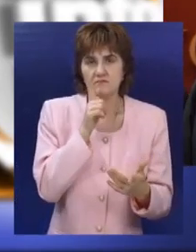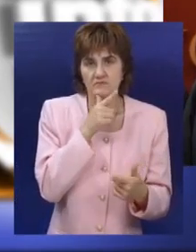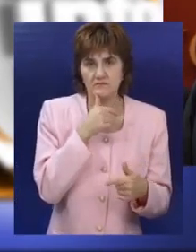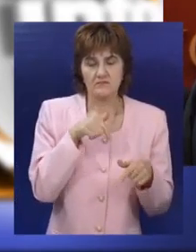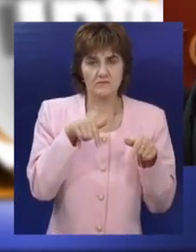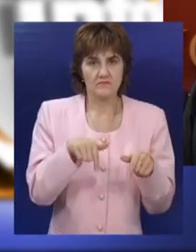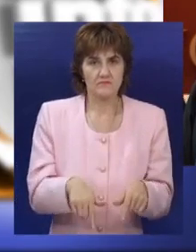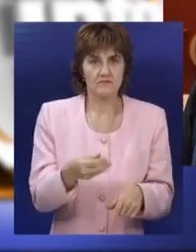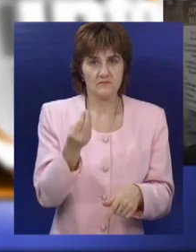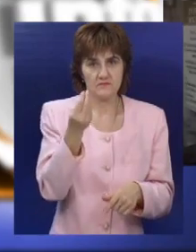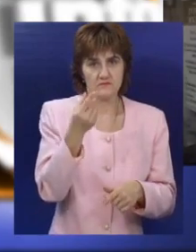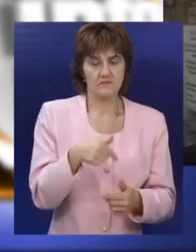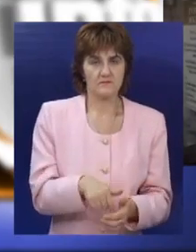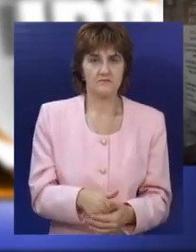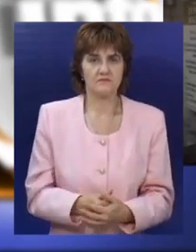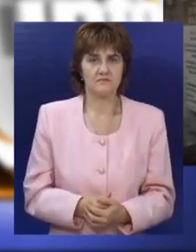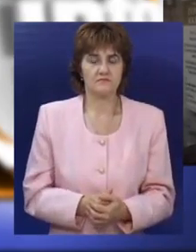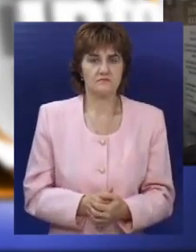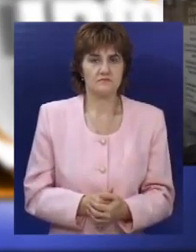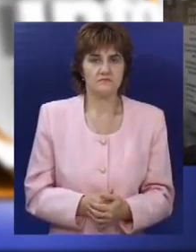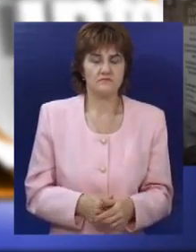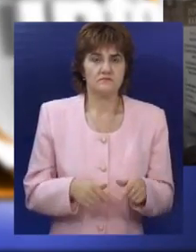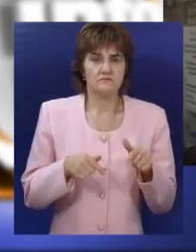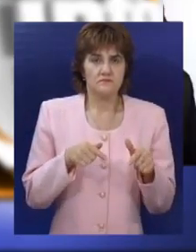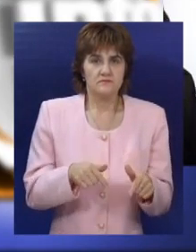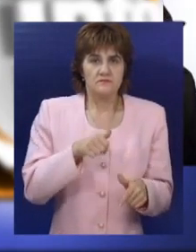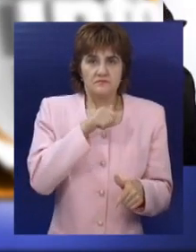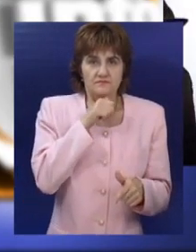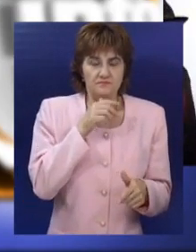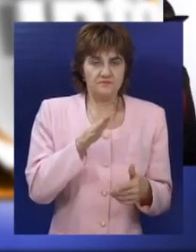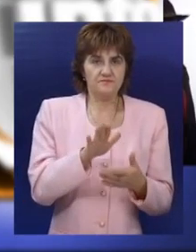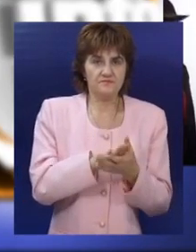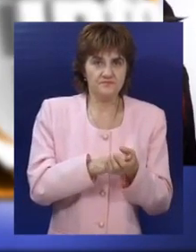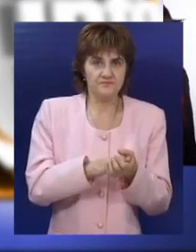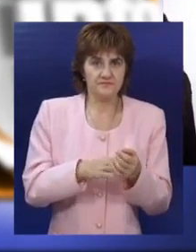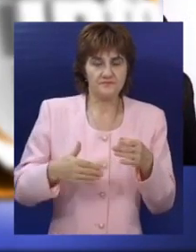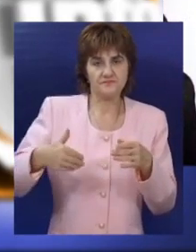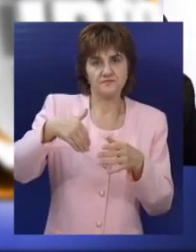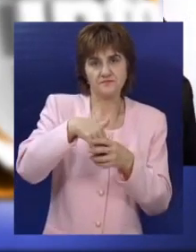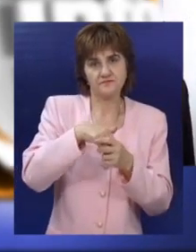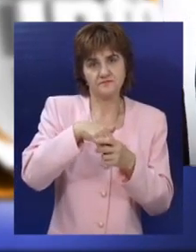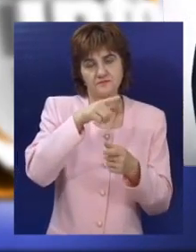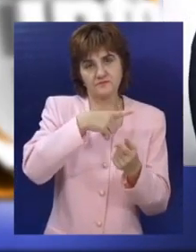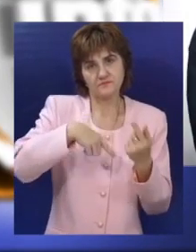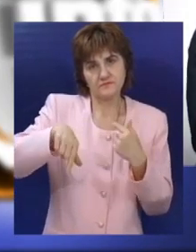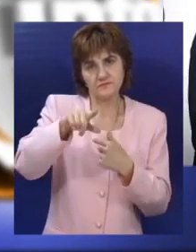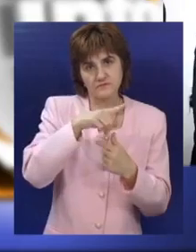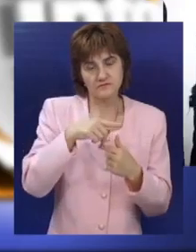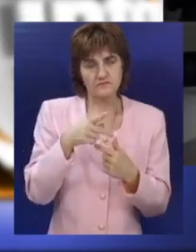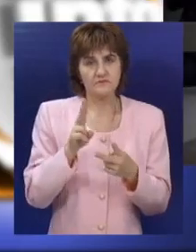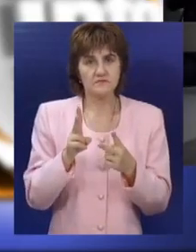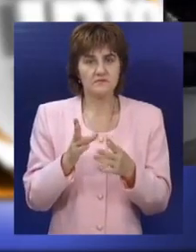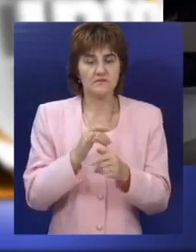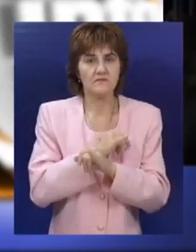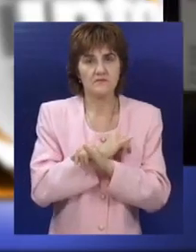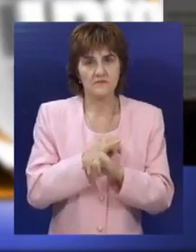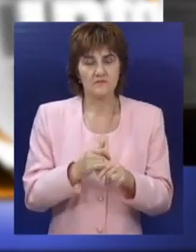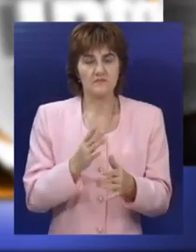u našoj zemlji, nego u ovom delu Evrope. Realizacijom ovog pogona kroz direktno zapošljavanje kao i kroz različite vidove